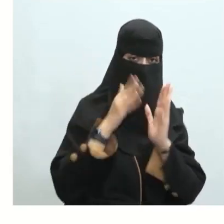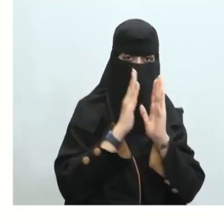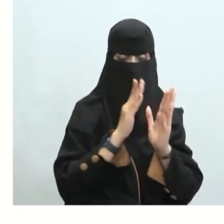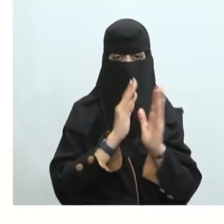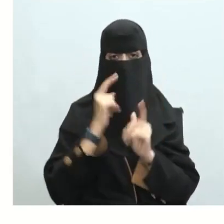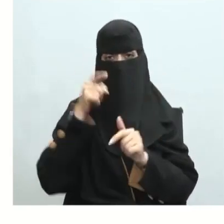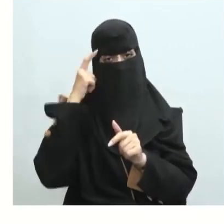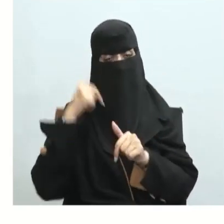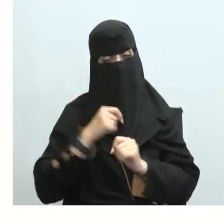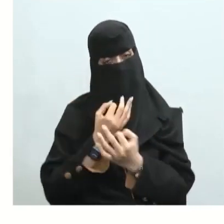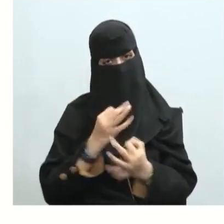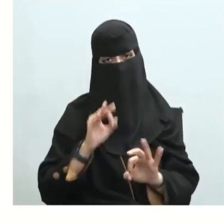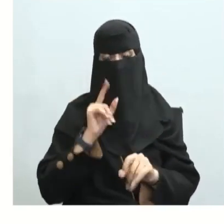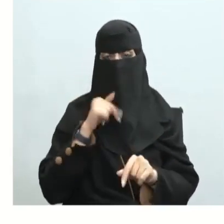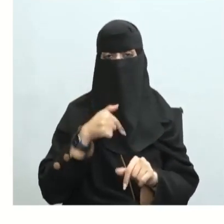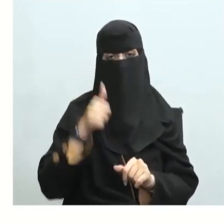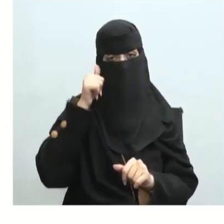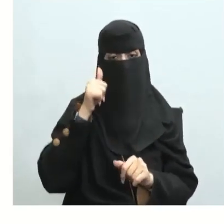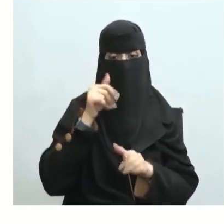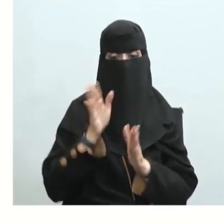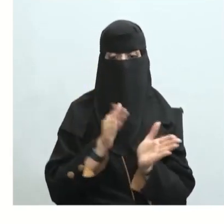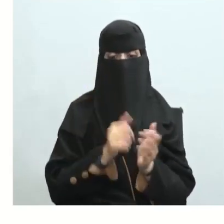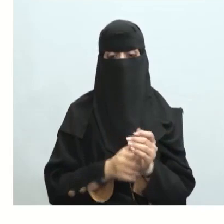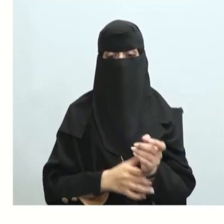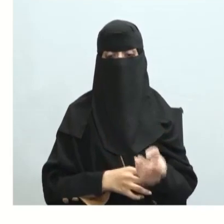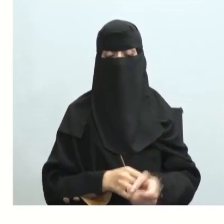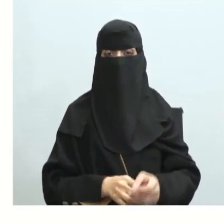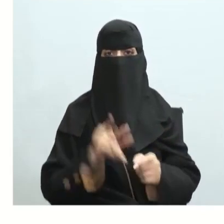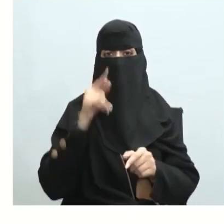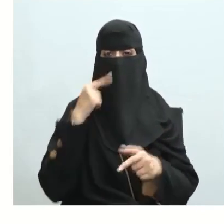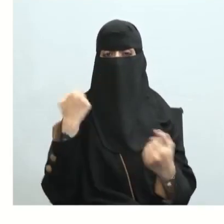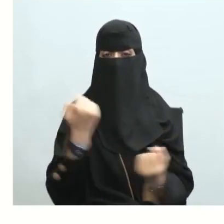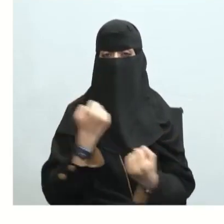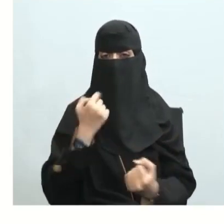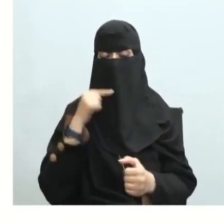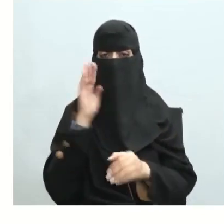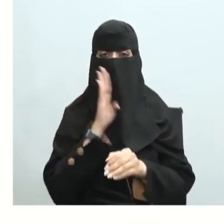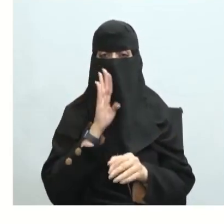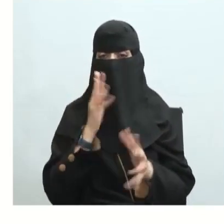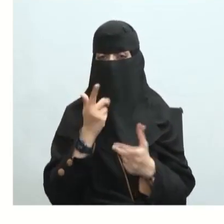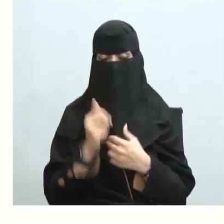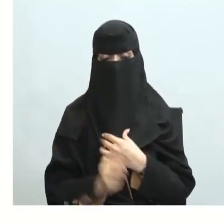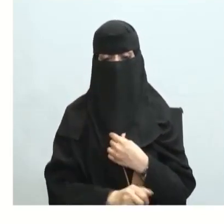او هذه الوحده ان تكون قد اتقنتها نشاطات التعلم نشاطات